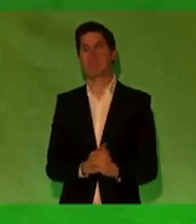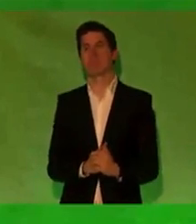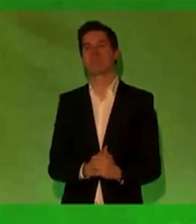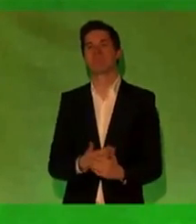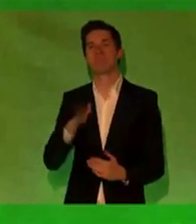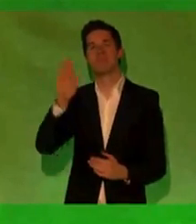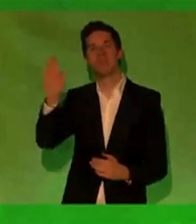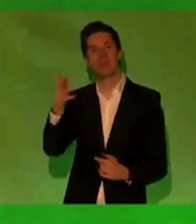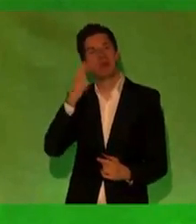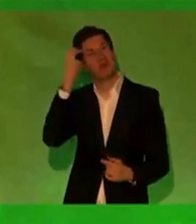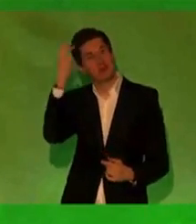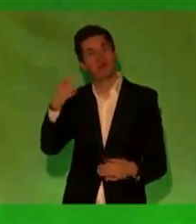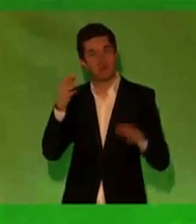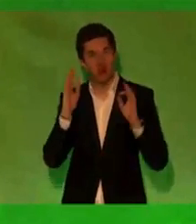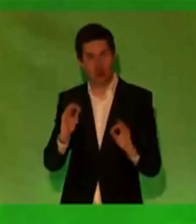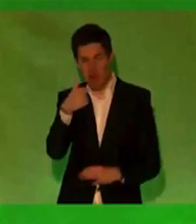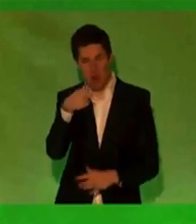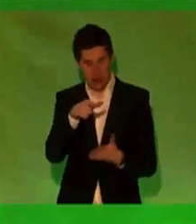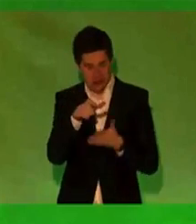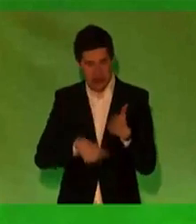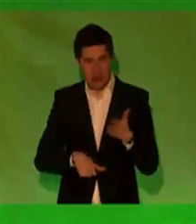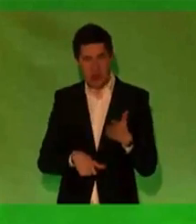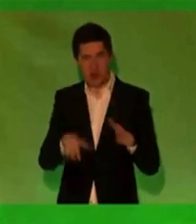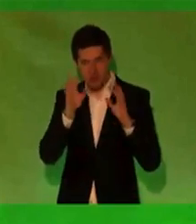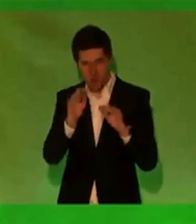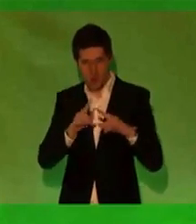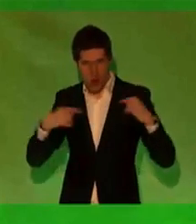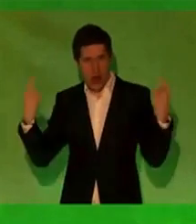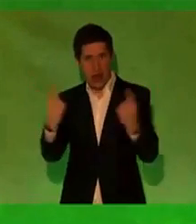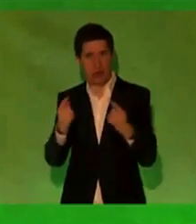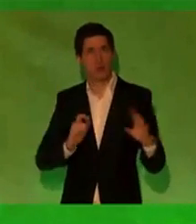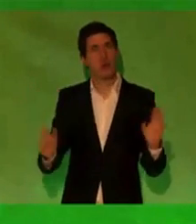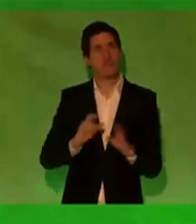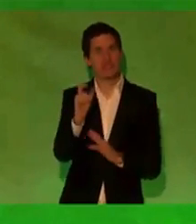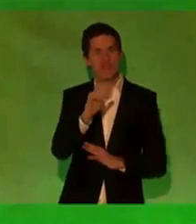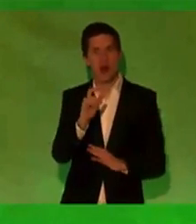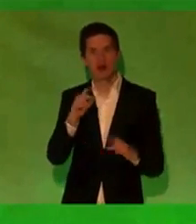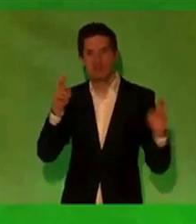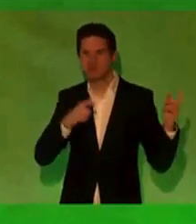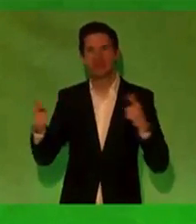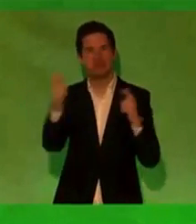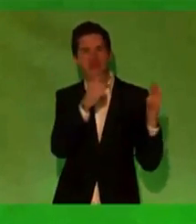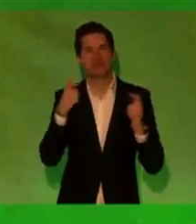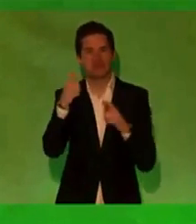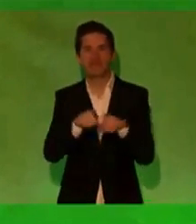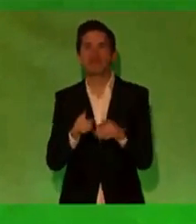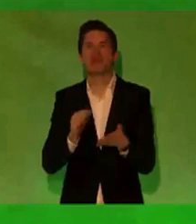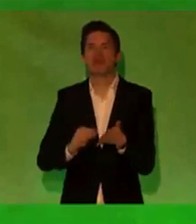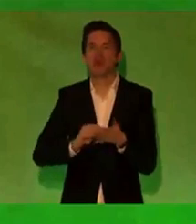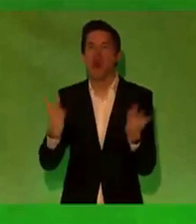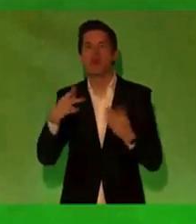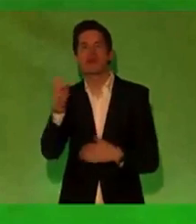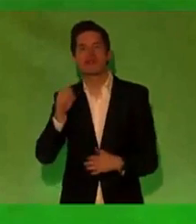ja faszinierend, mit einem Ticket sozusagen in ganz Nordrhein-Westfalen quasi wie Schüler- und Semesterticket zu